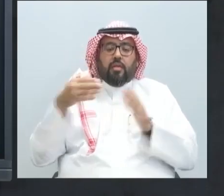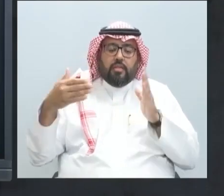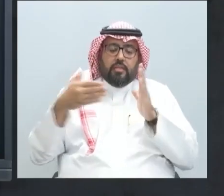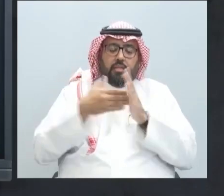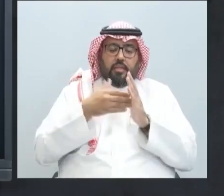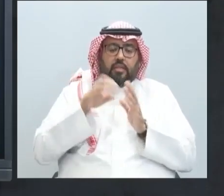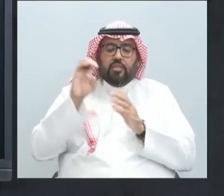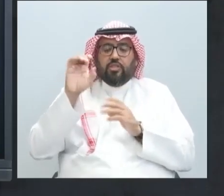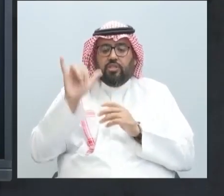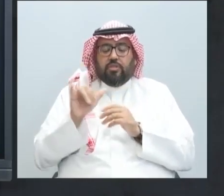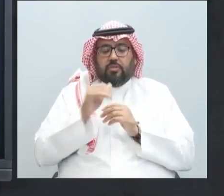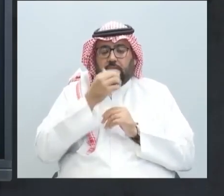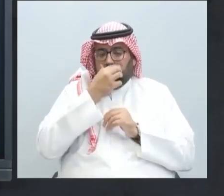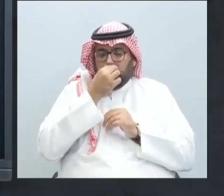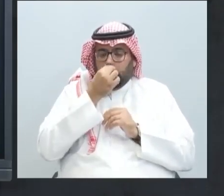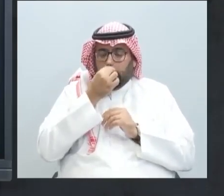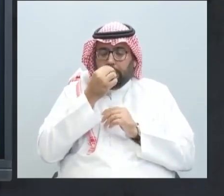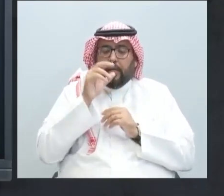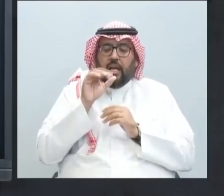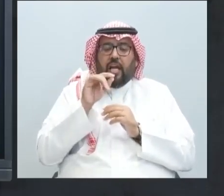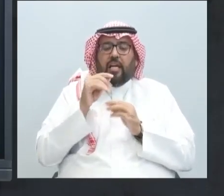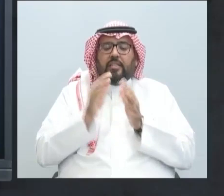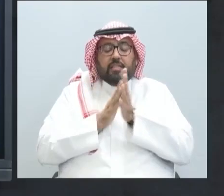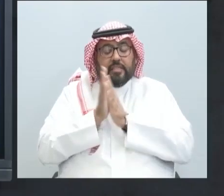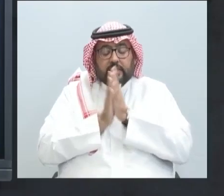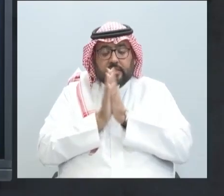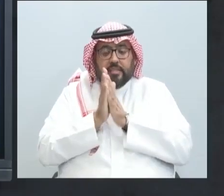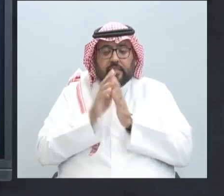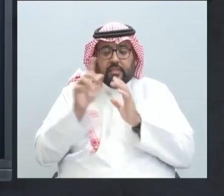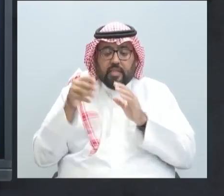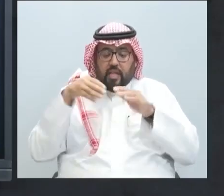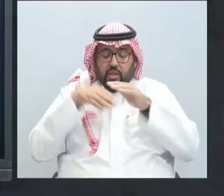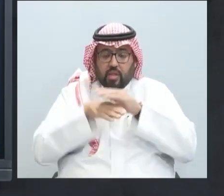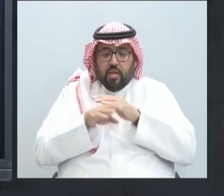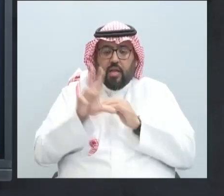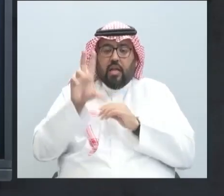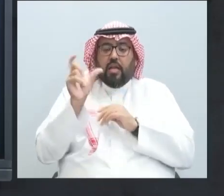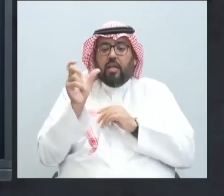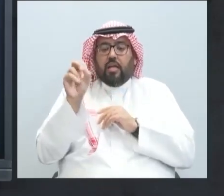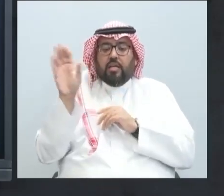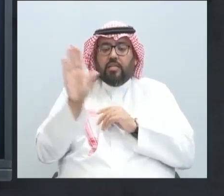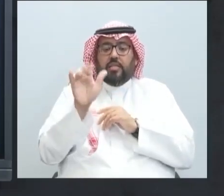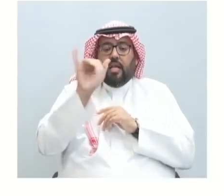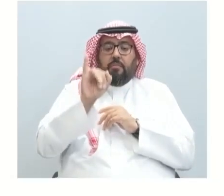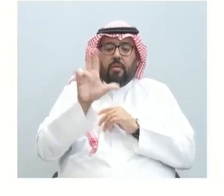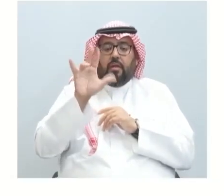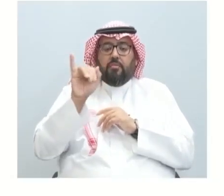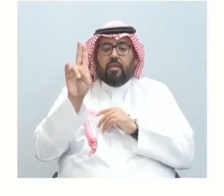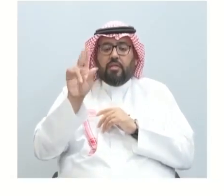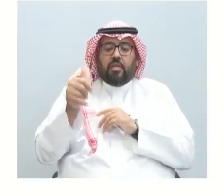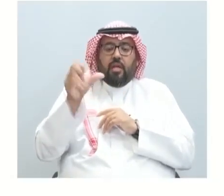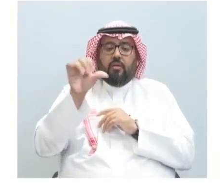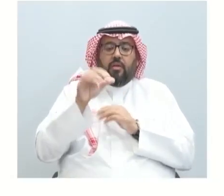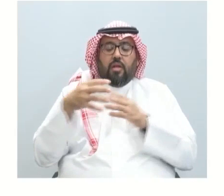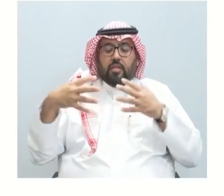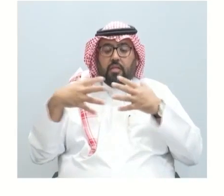الجي وهذه المرحله تكون الخلايا مستعده لعمليه الدخول في الانقسام المتساوي